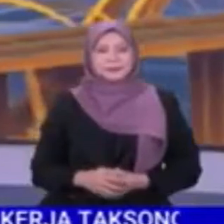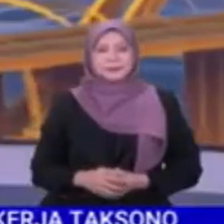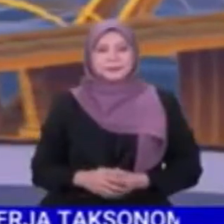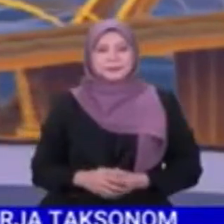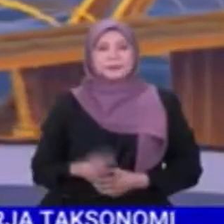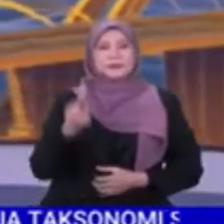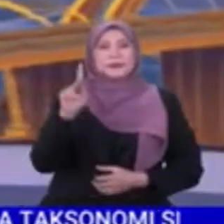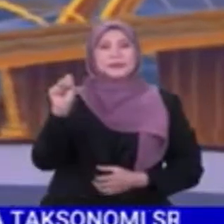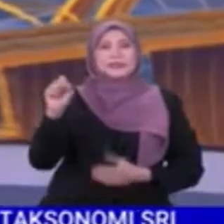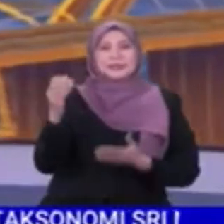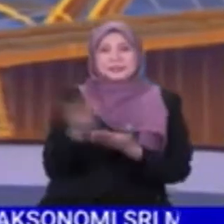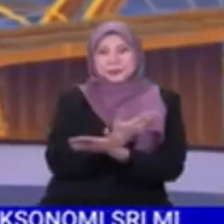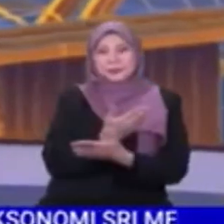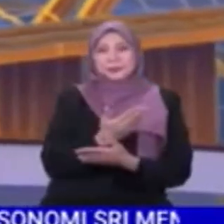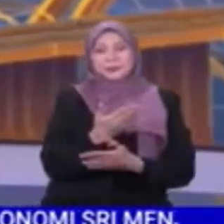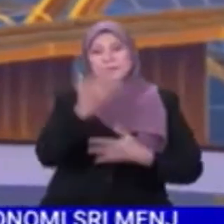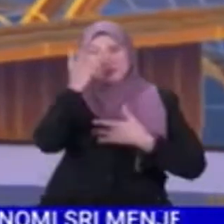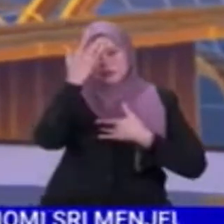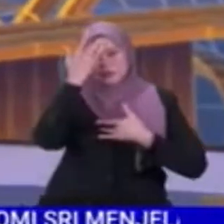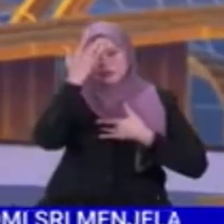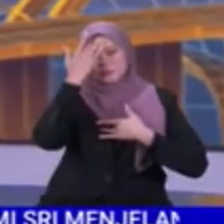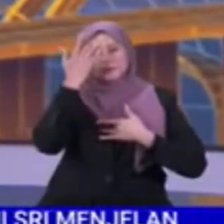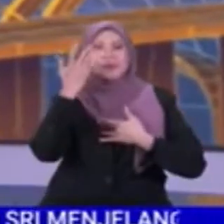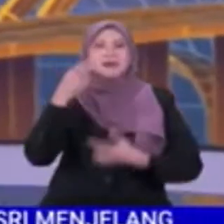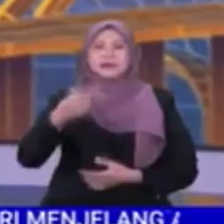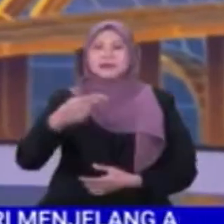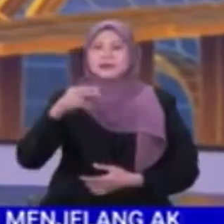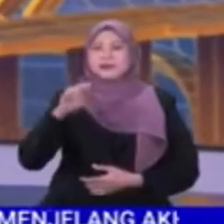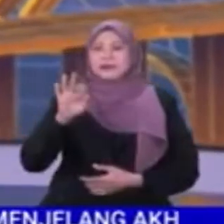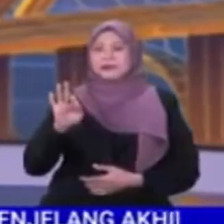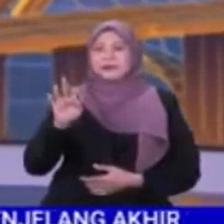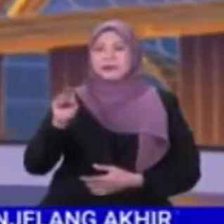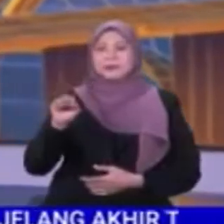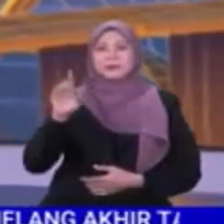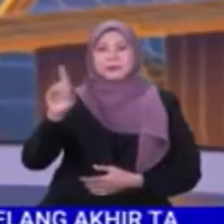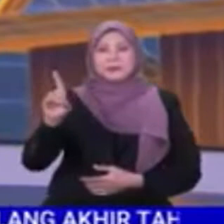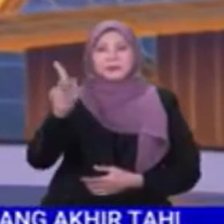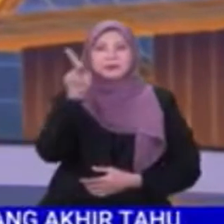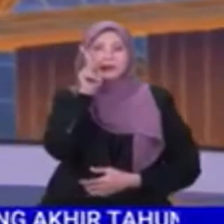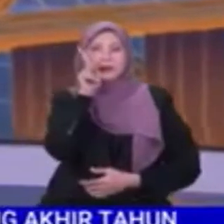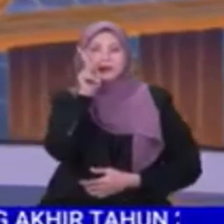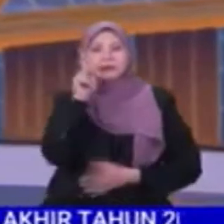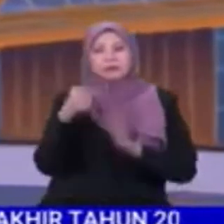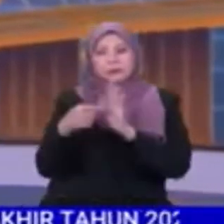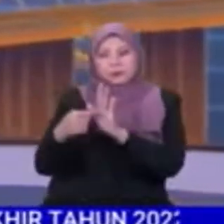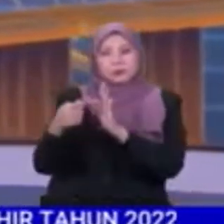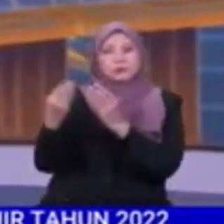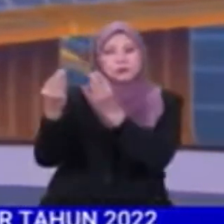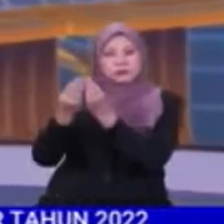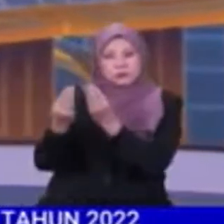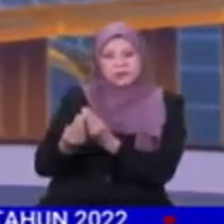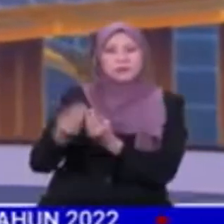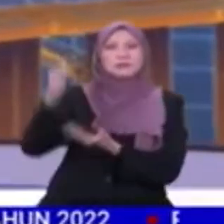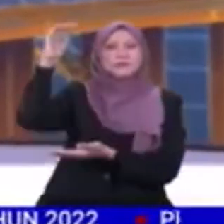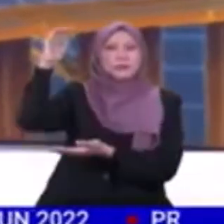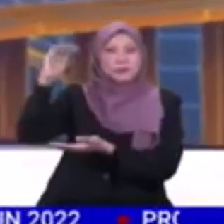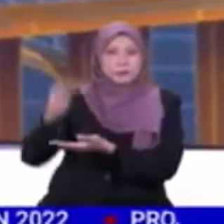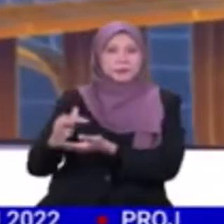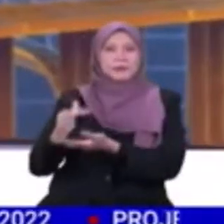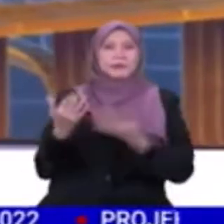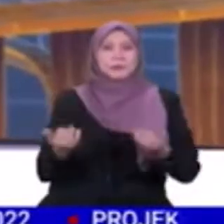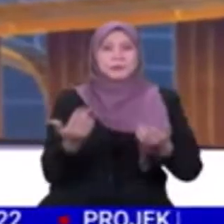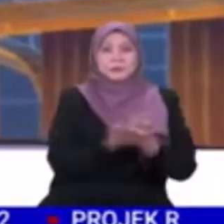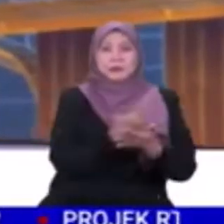k.h. bahruddin sakit tangan kaki dan mulut his FM dikenal terus menunjukkan penurunan 531c